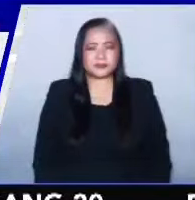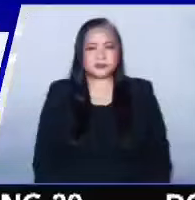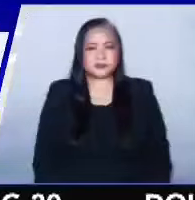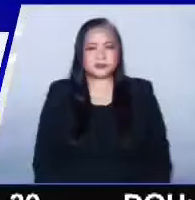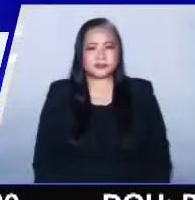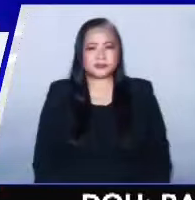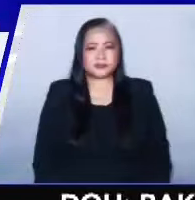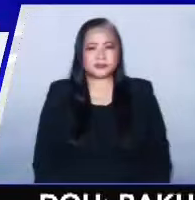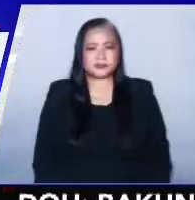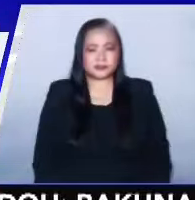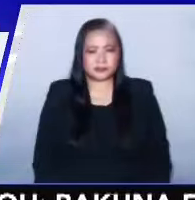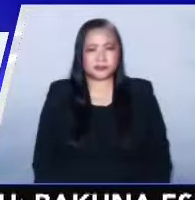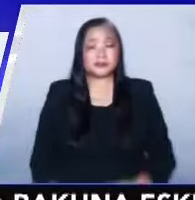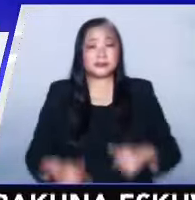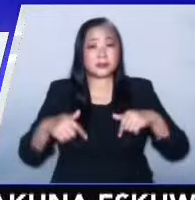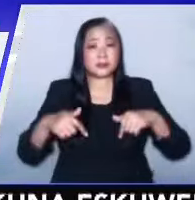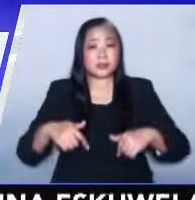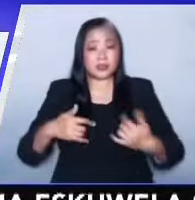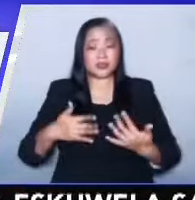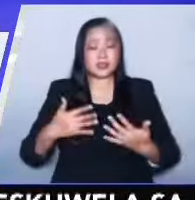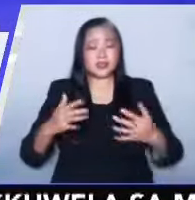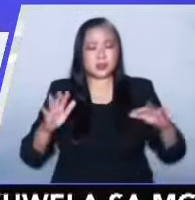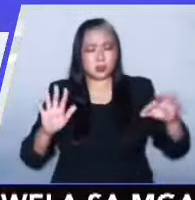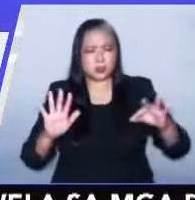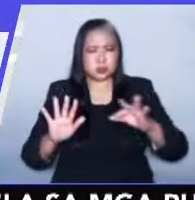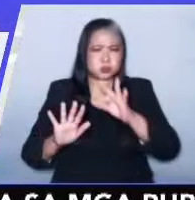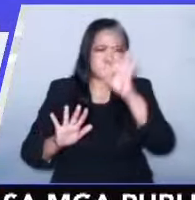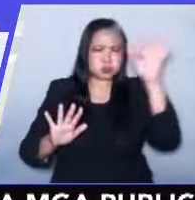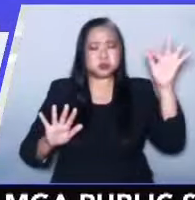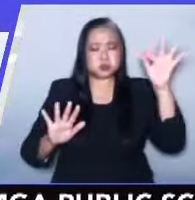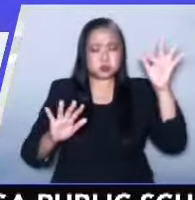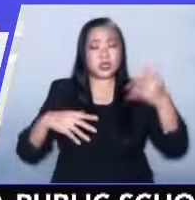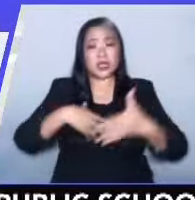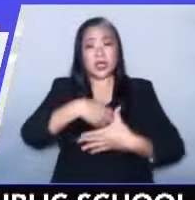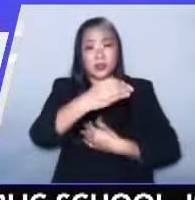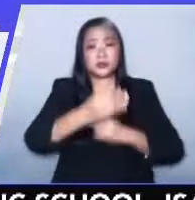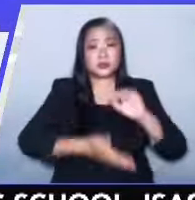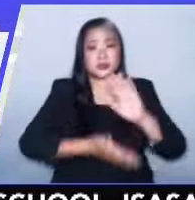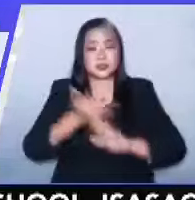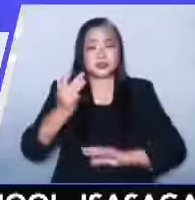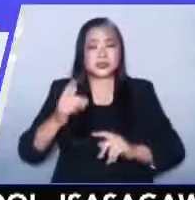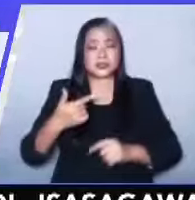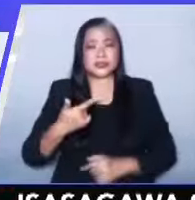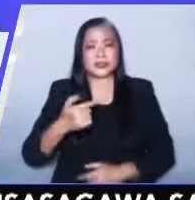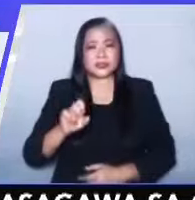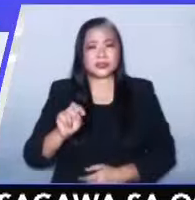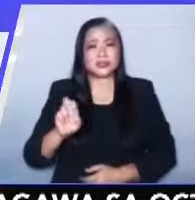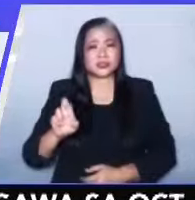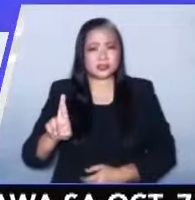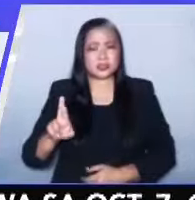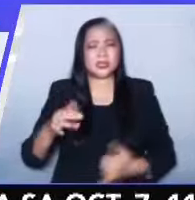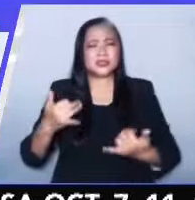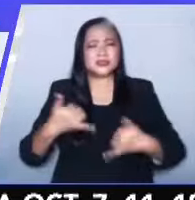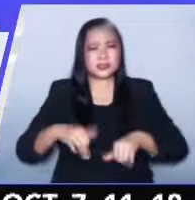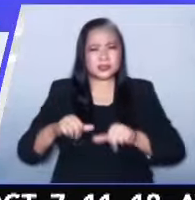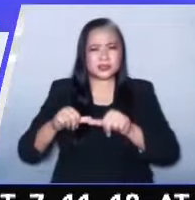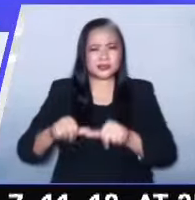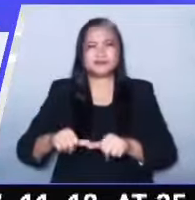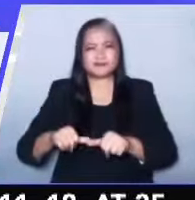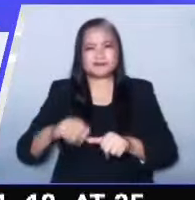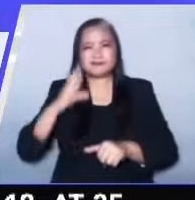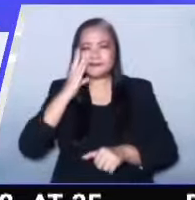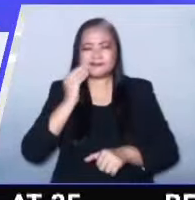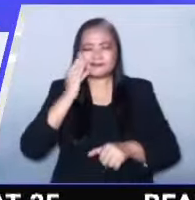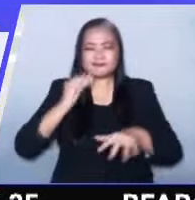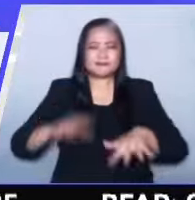Igan, ngayong nakalabas na sa Philippine Area of Responsibility ang bagyong Jenner, patuloy pa rin nakararanas ng pagbaha ang